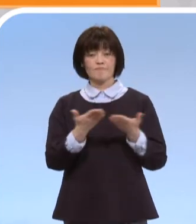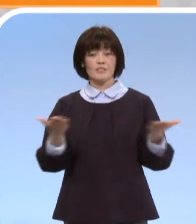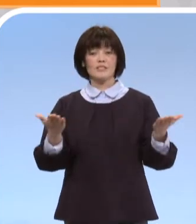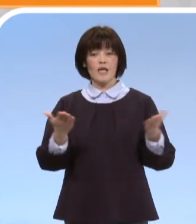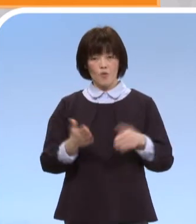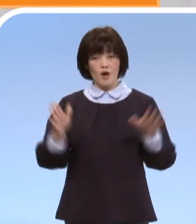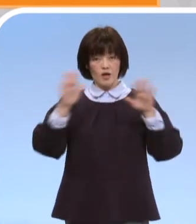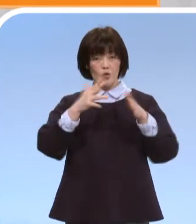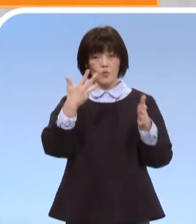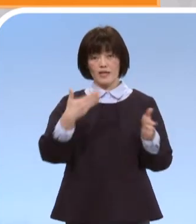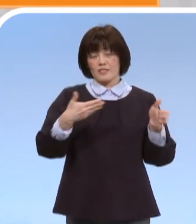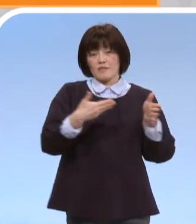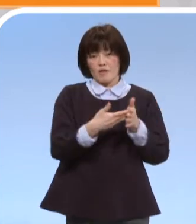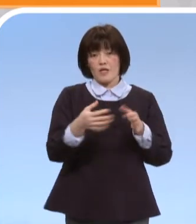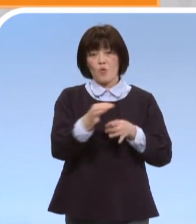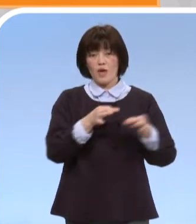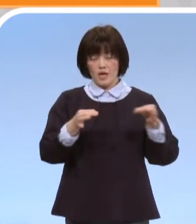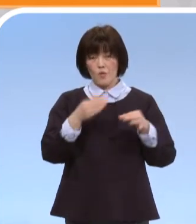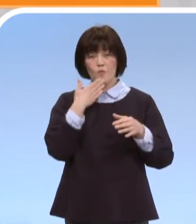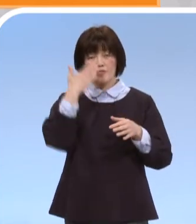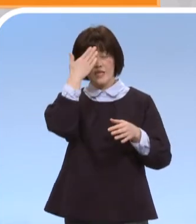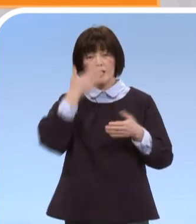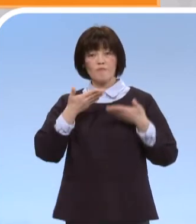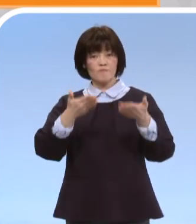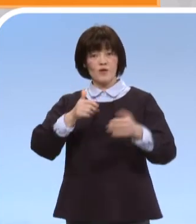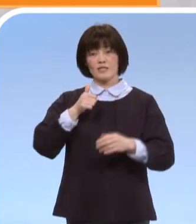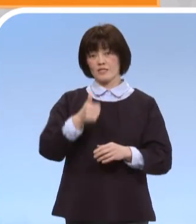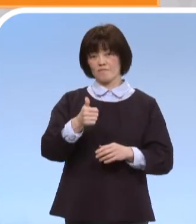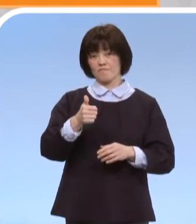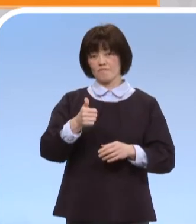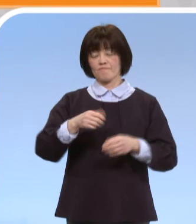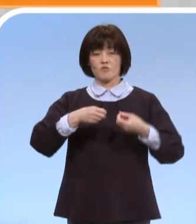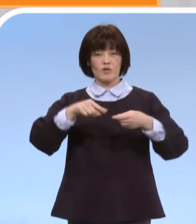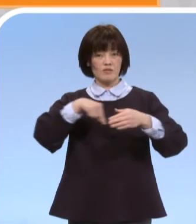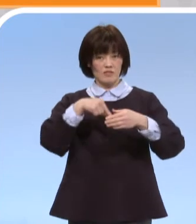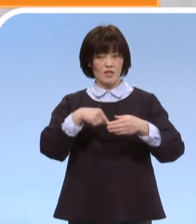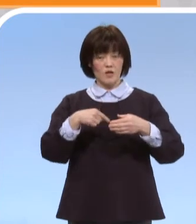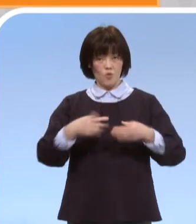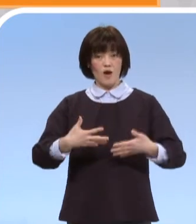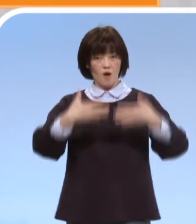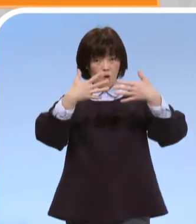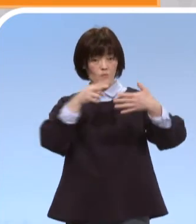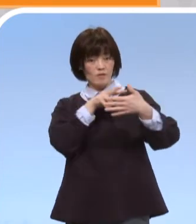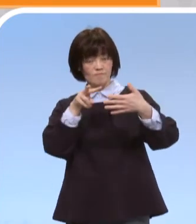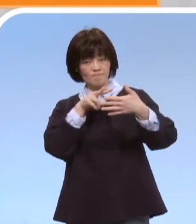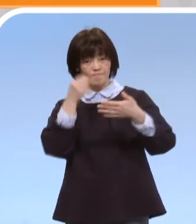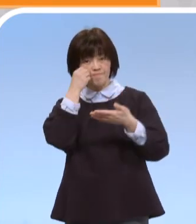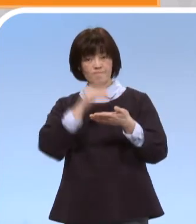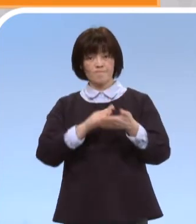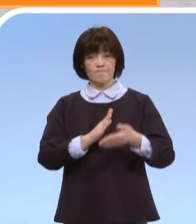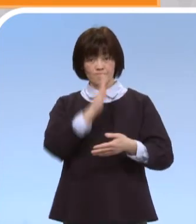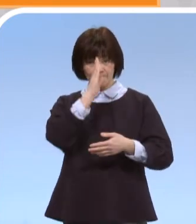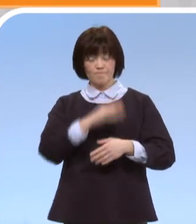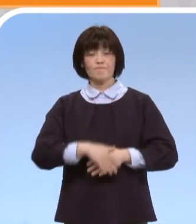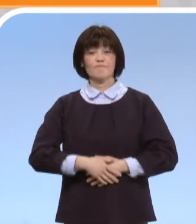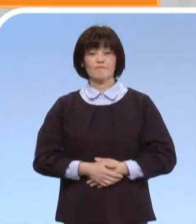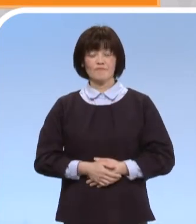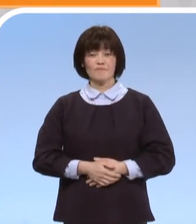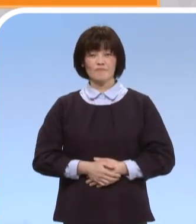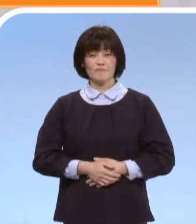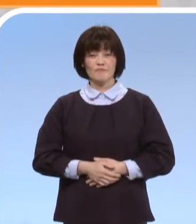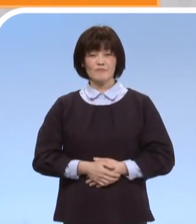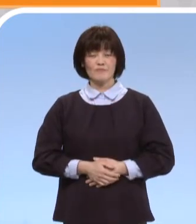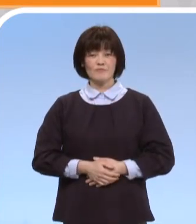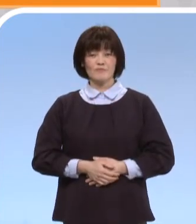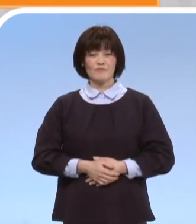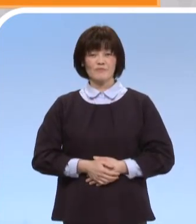営業で酒類提供は禁止です。詳しい内容は兵庫県のホームページをご覧ください。